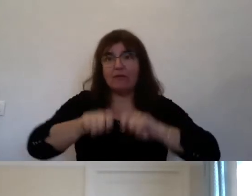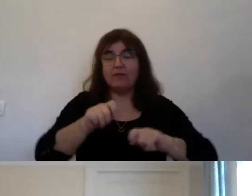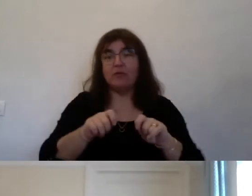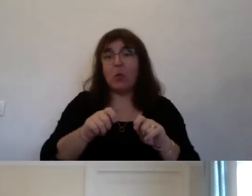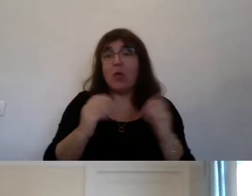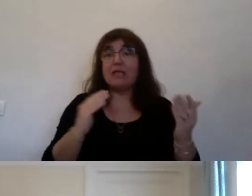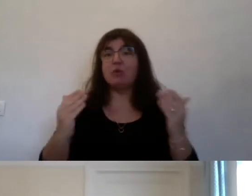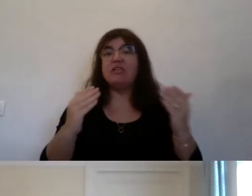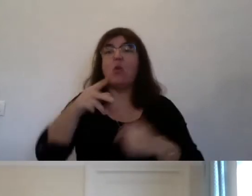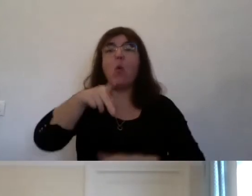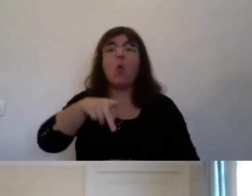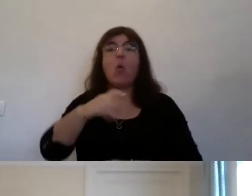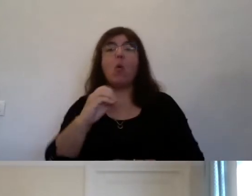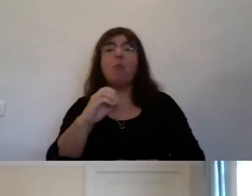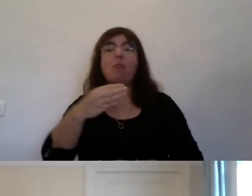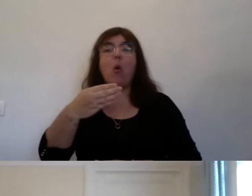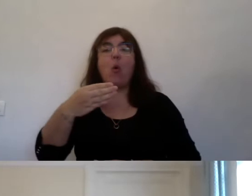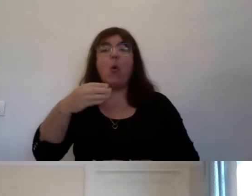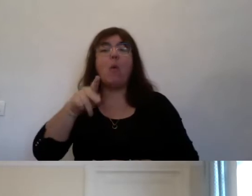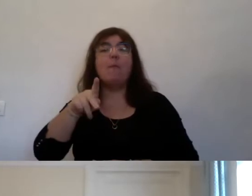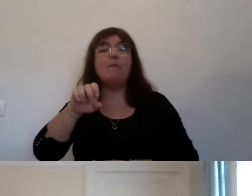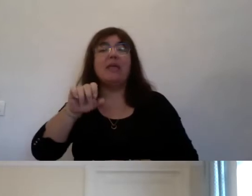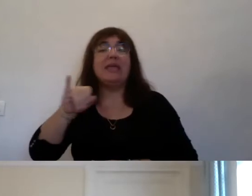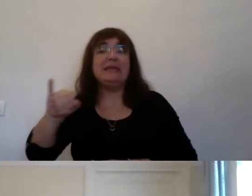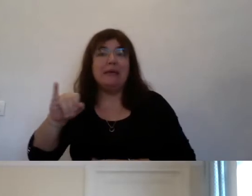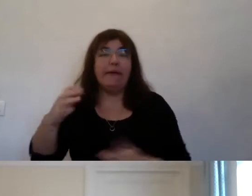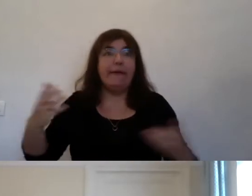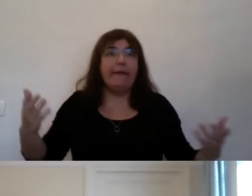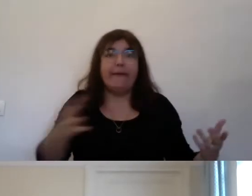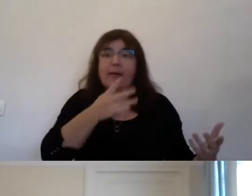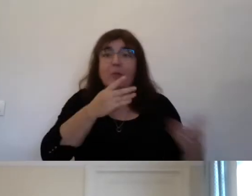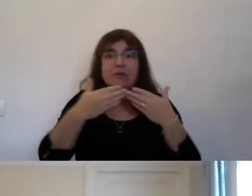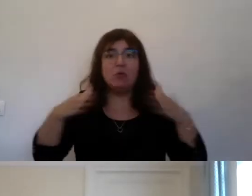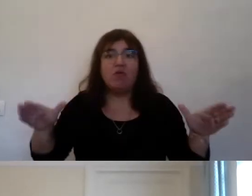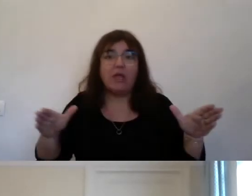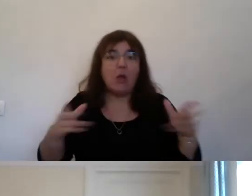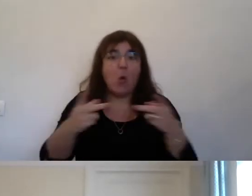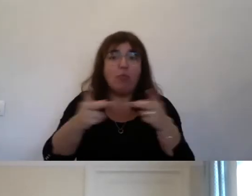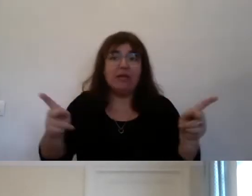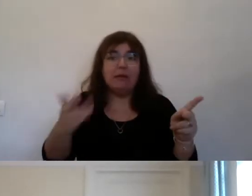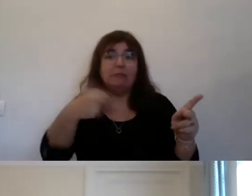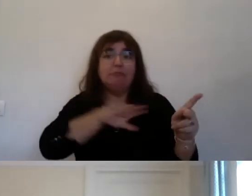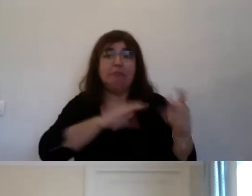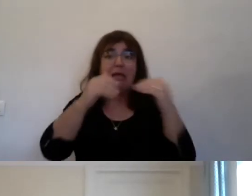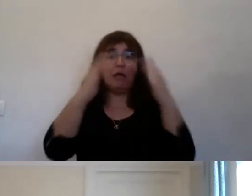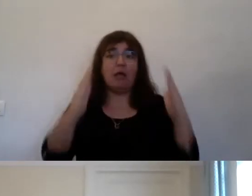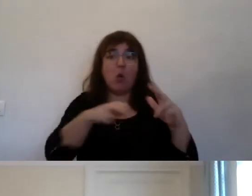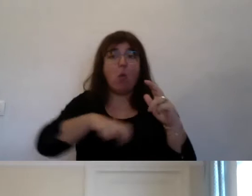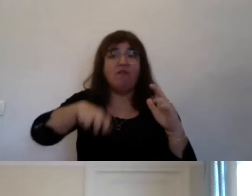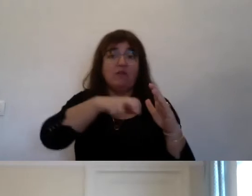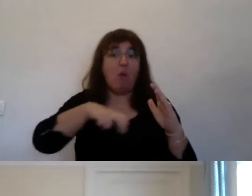pourquoi nous nous sommes orientés initialement vers le numérique, c'était la seule solution, d'autant plus que celle-ci était une exposition numérique et